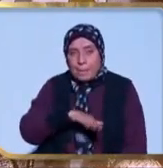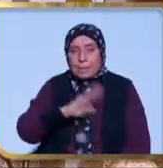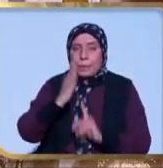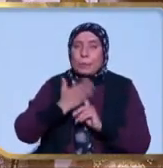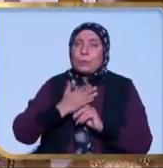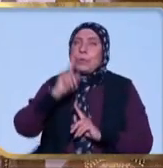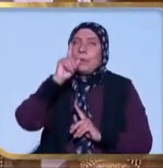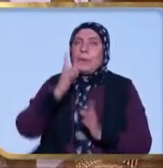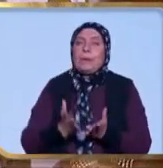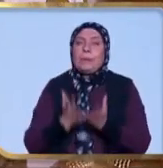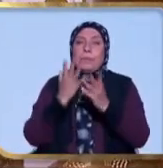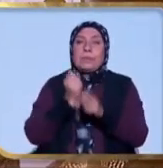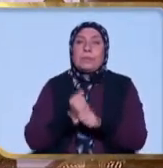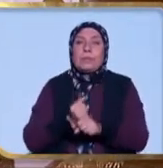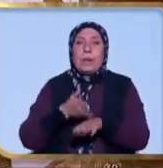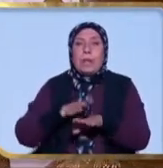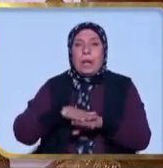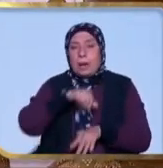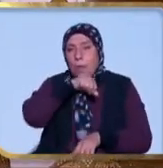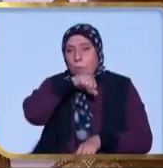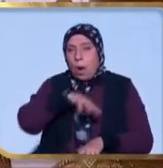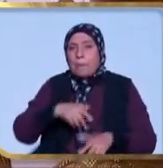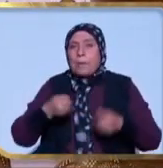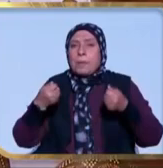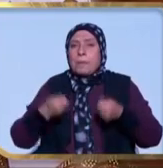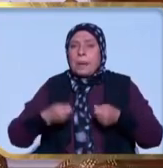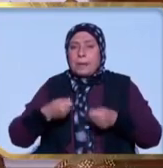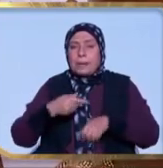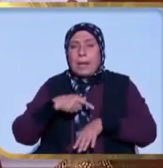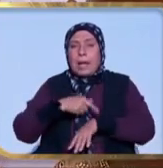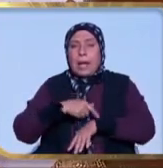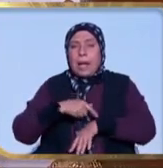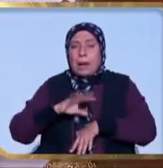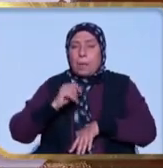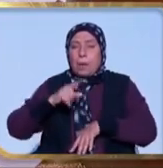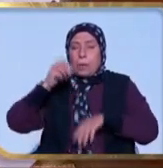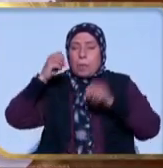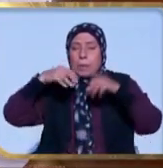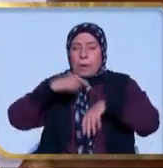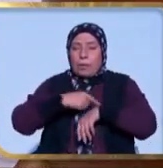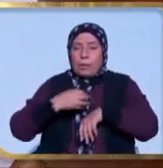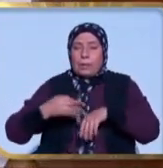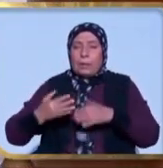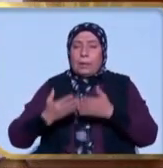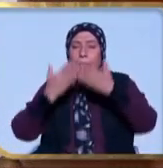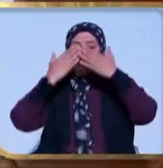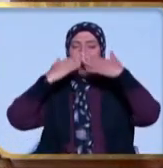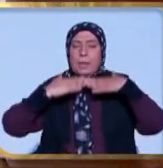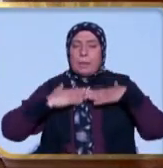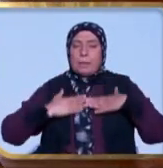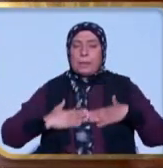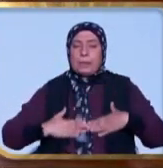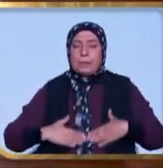رسول الله، اللهم صلي وسلم وبارك عليه في كل وقت وحين،